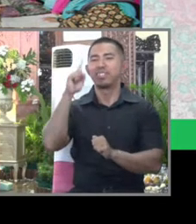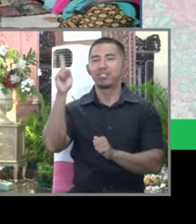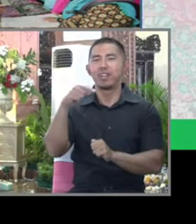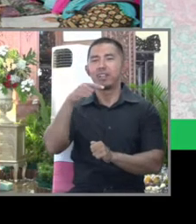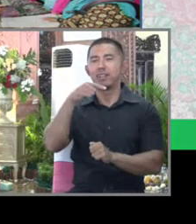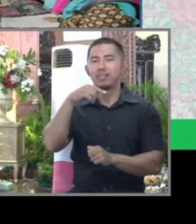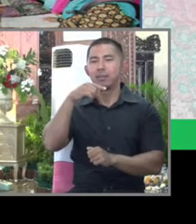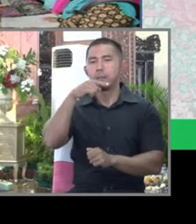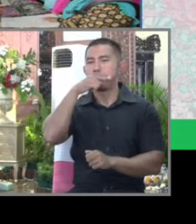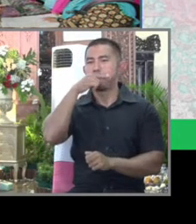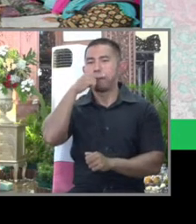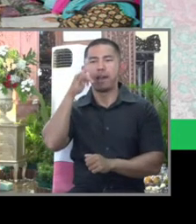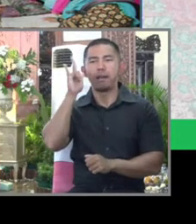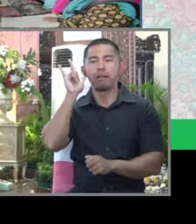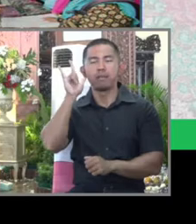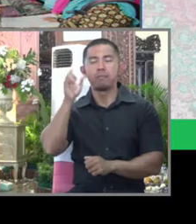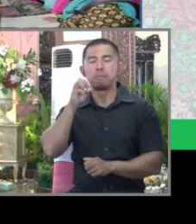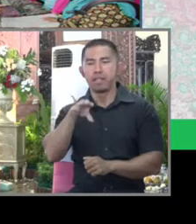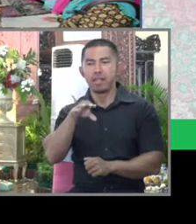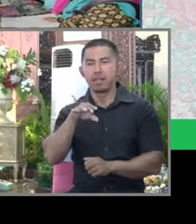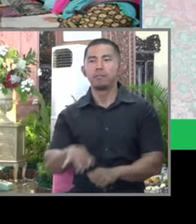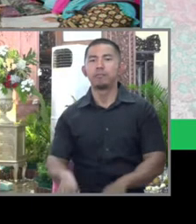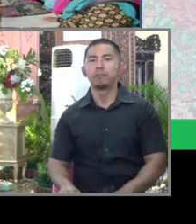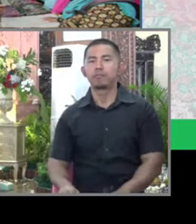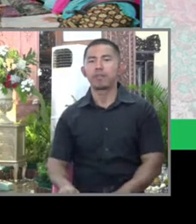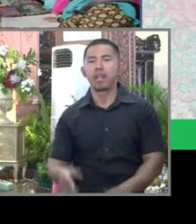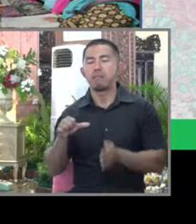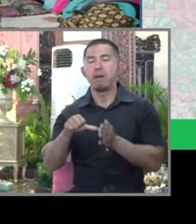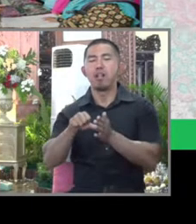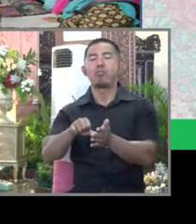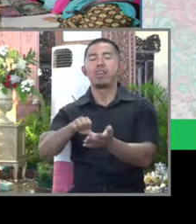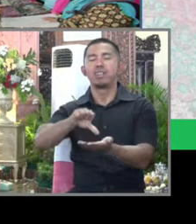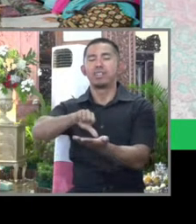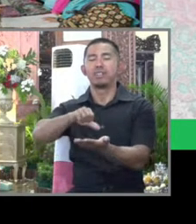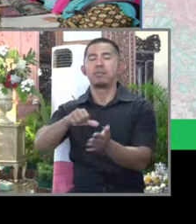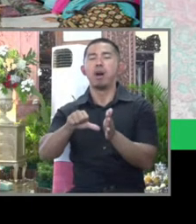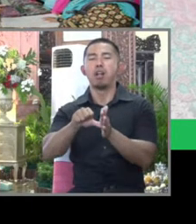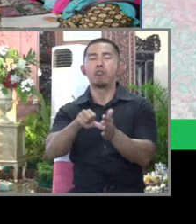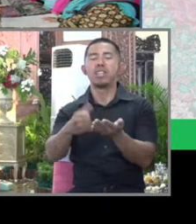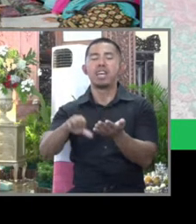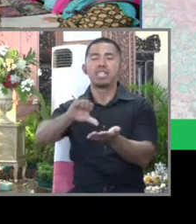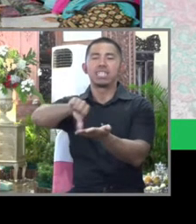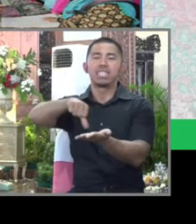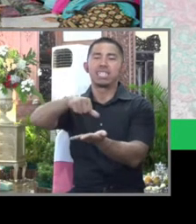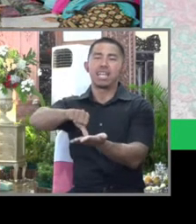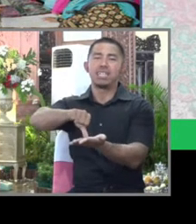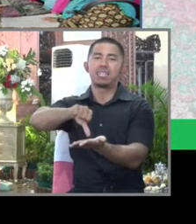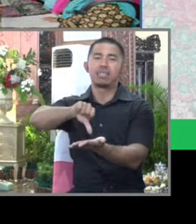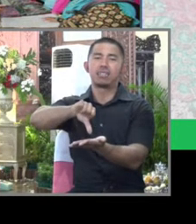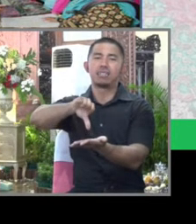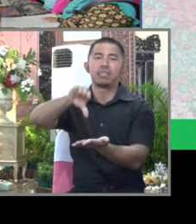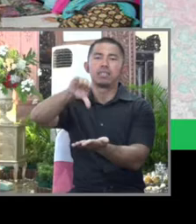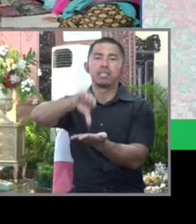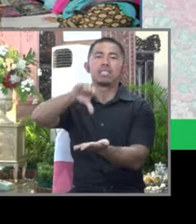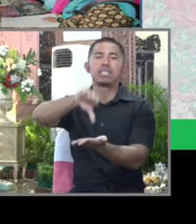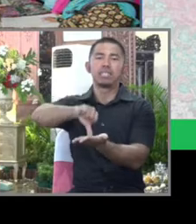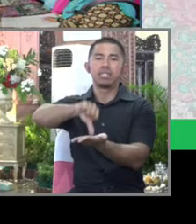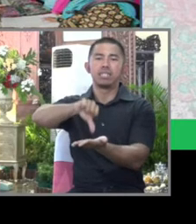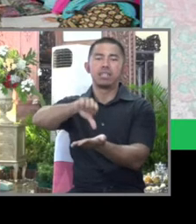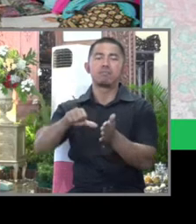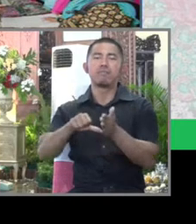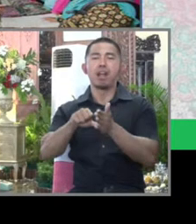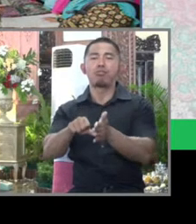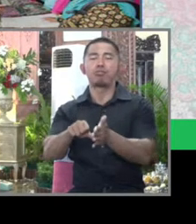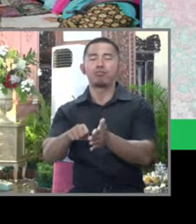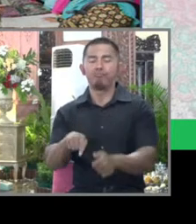presiden maka kemarin ada delegasi dari Iran yang datang khusus hanya ingin melihat industri rumahan di Kabupaten